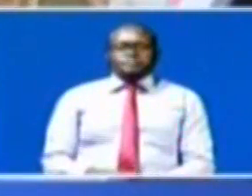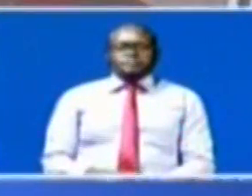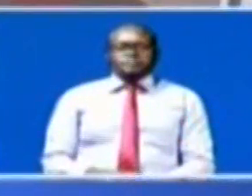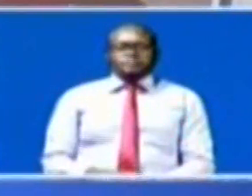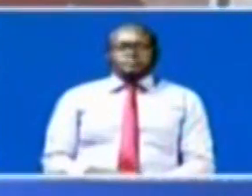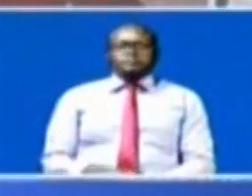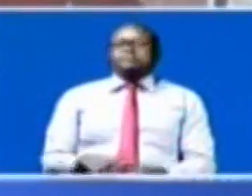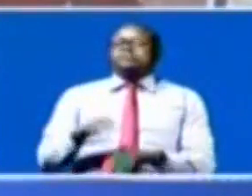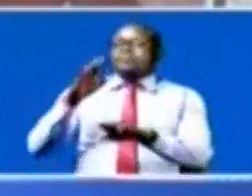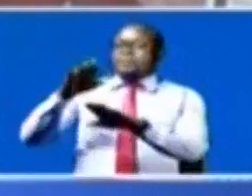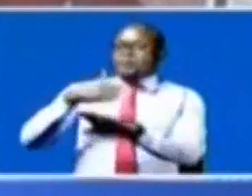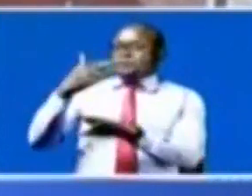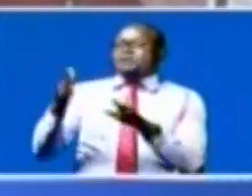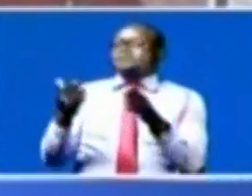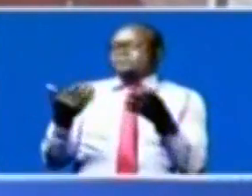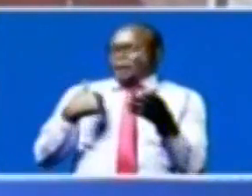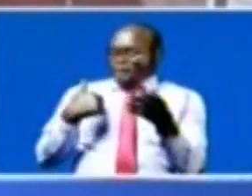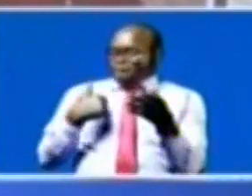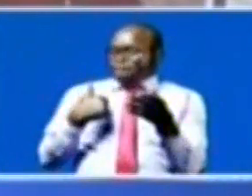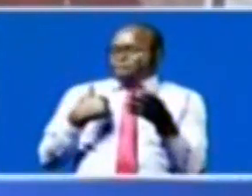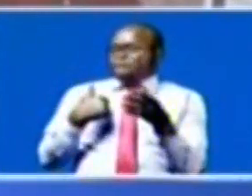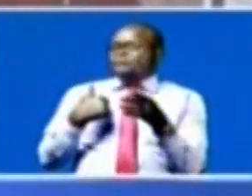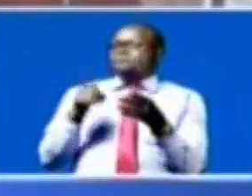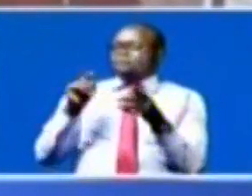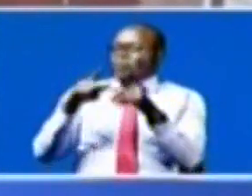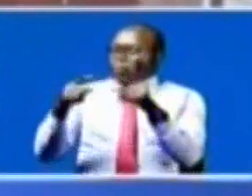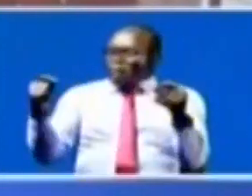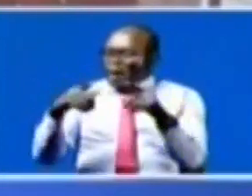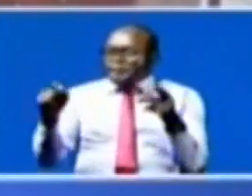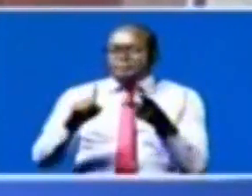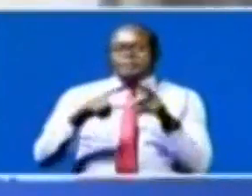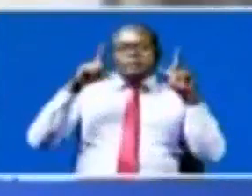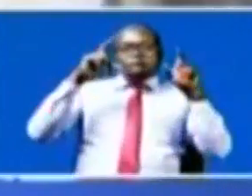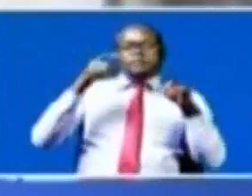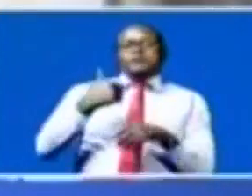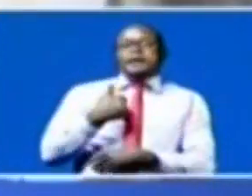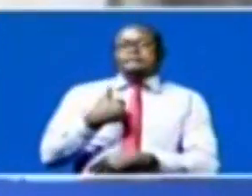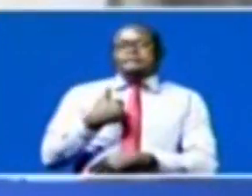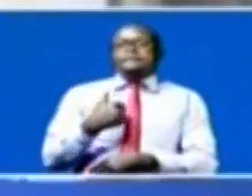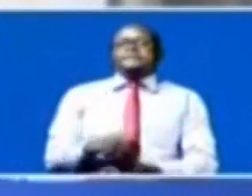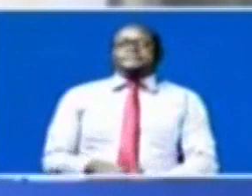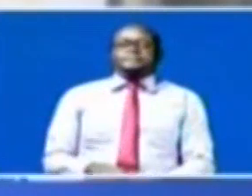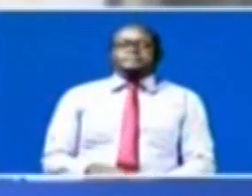Na zenye mziki na nakshi za kuvutia, toka maandishi hadi picha.